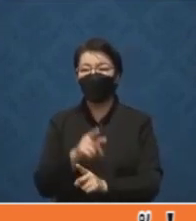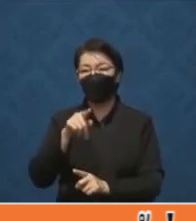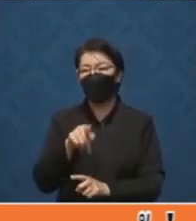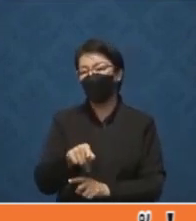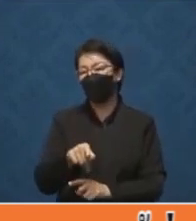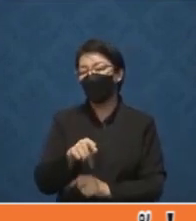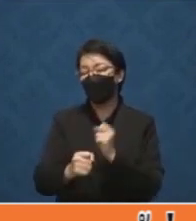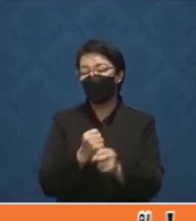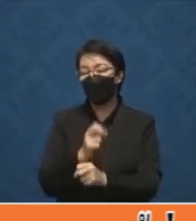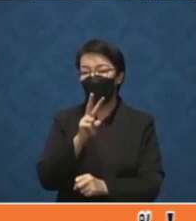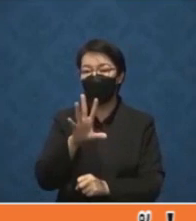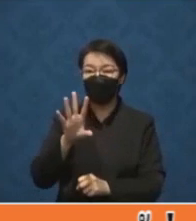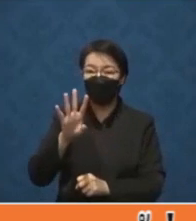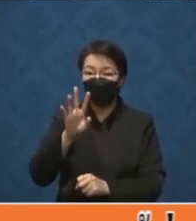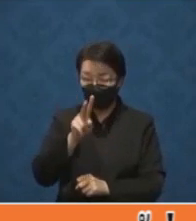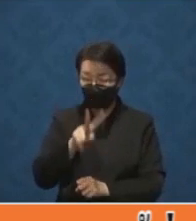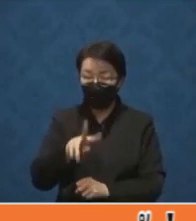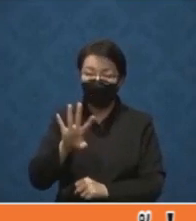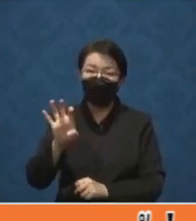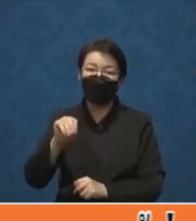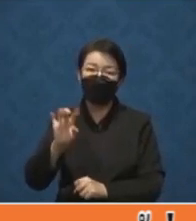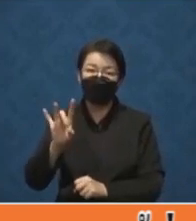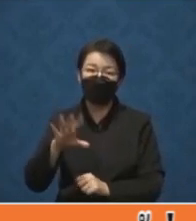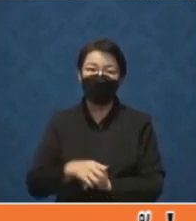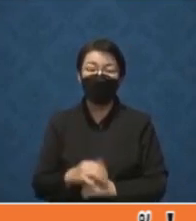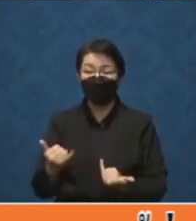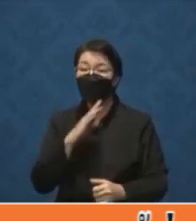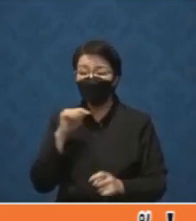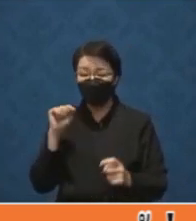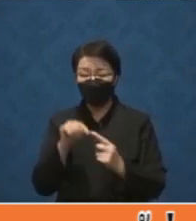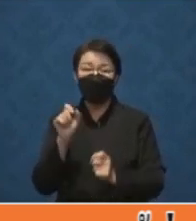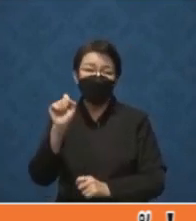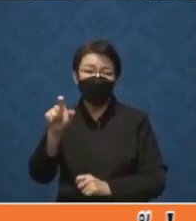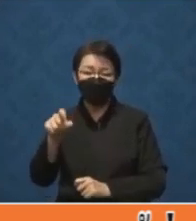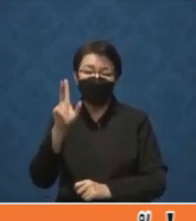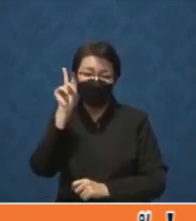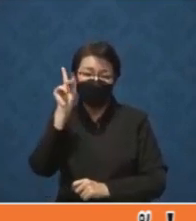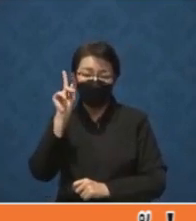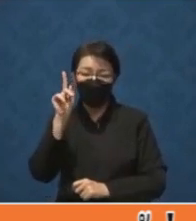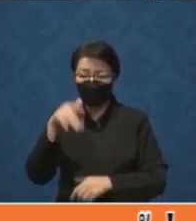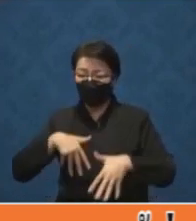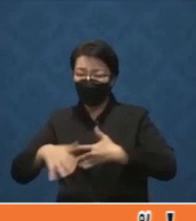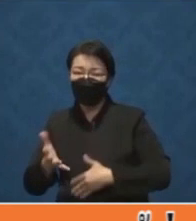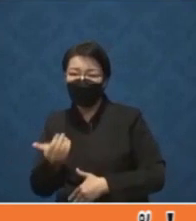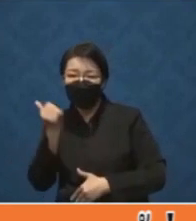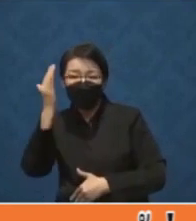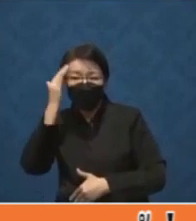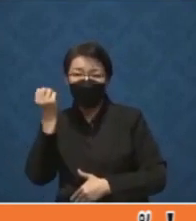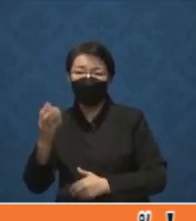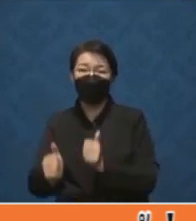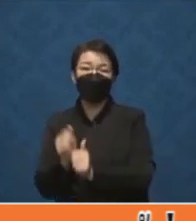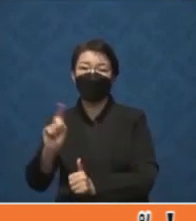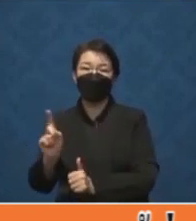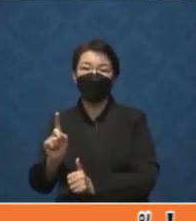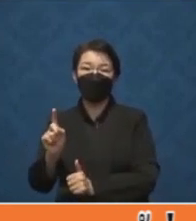พ.ศ.2548ออกไปเพราะผมเห็นว่าในสถานการณ์ฉุกเฉินนั้นข่าวสารที่ประชาชนสมควร